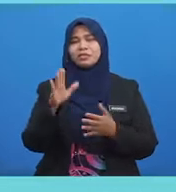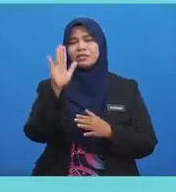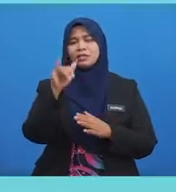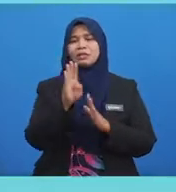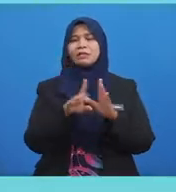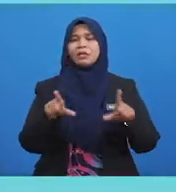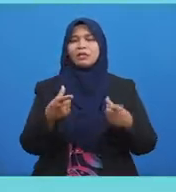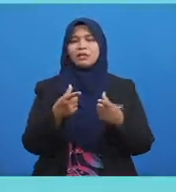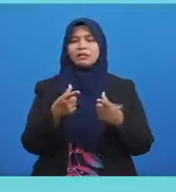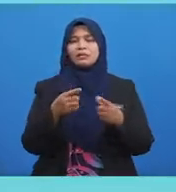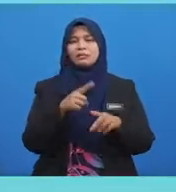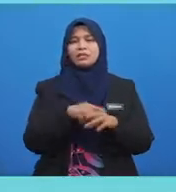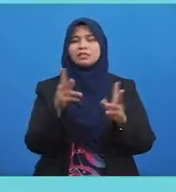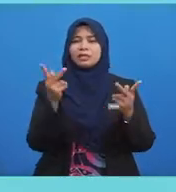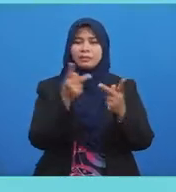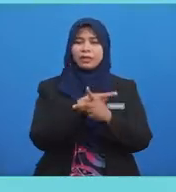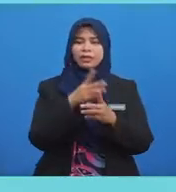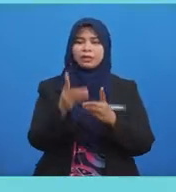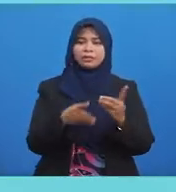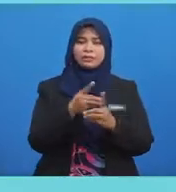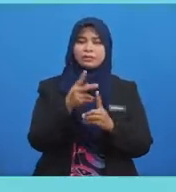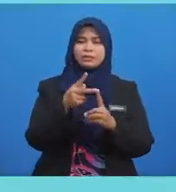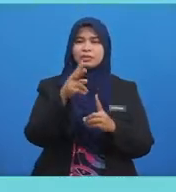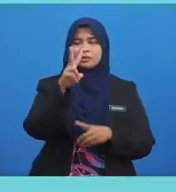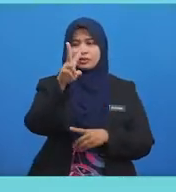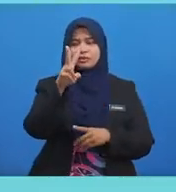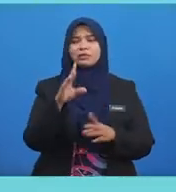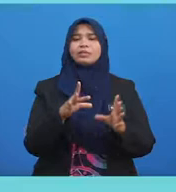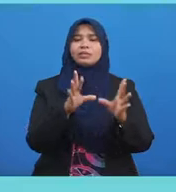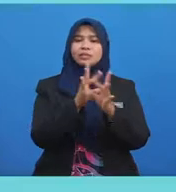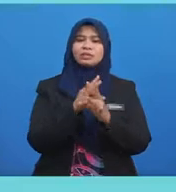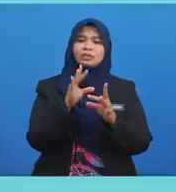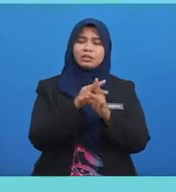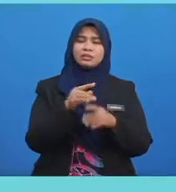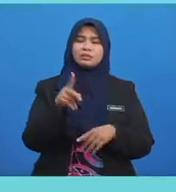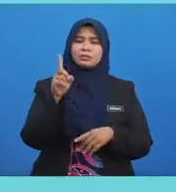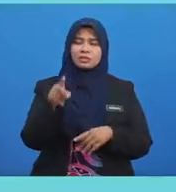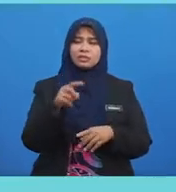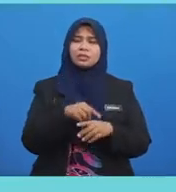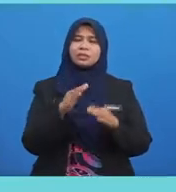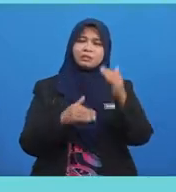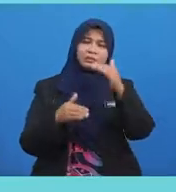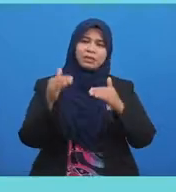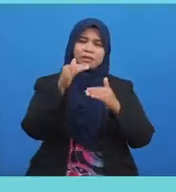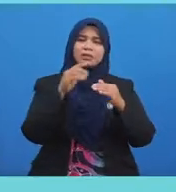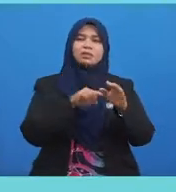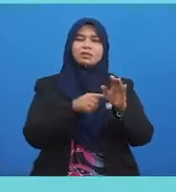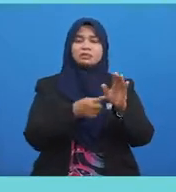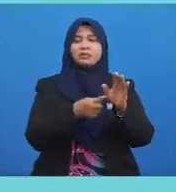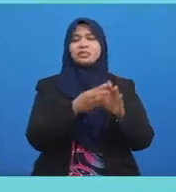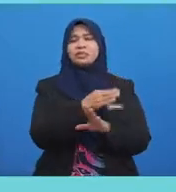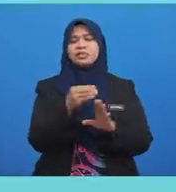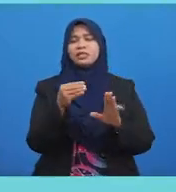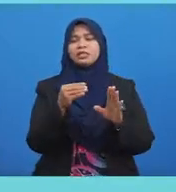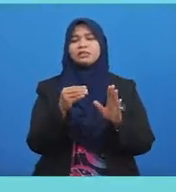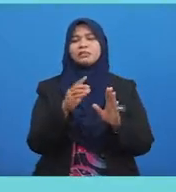berlaku akibat Perang Dunia yang Kedua. Oleh kerana itu, Sarawak perlu dibina semula dan ini